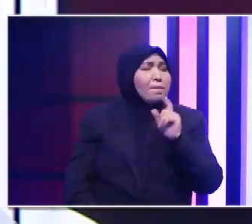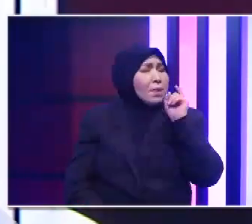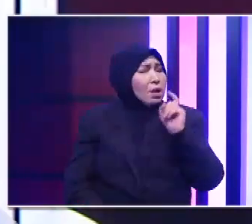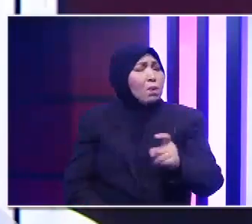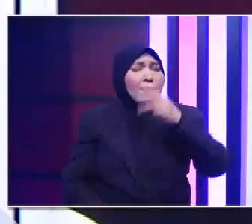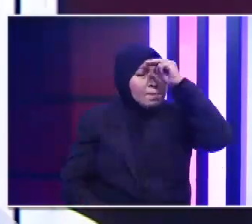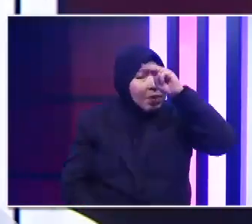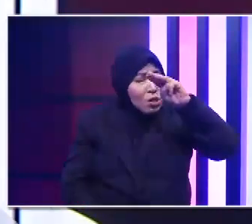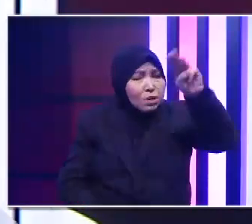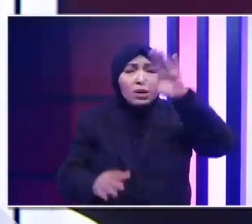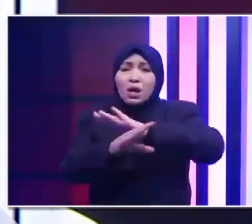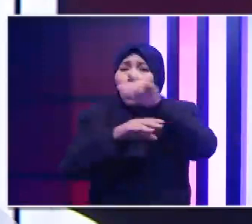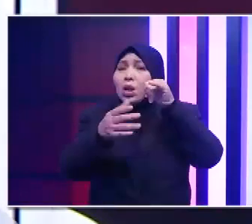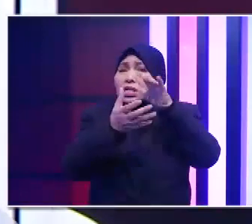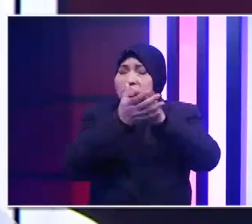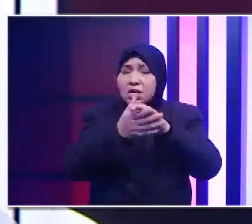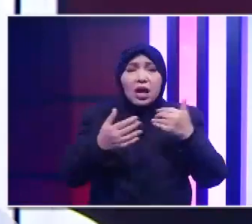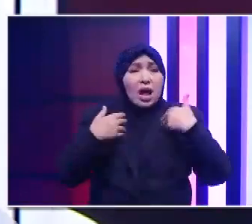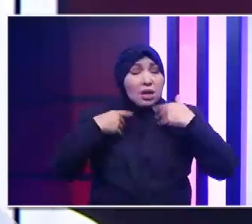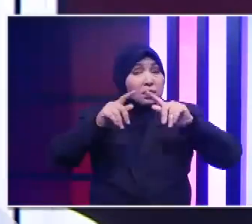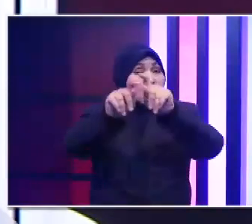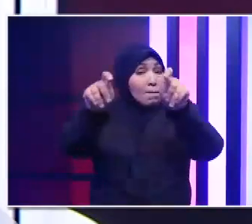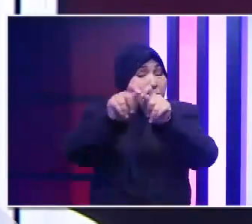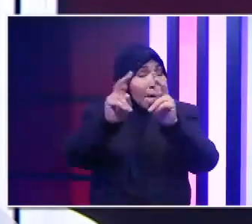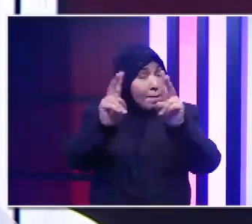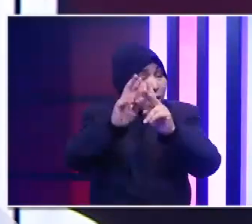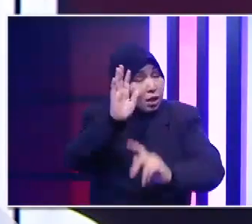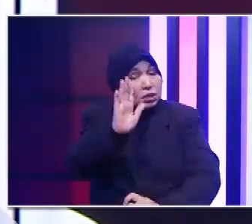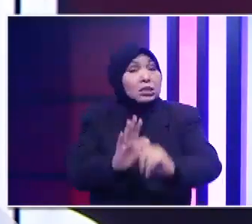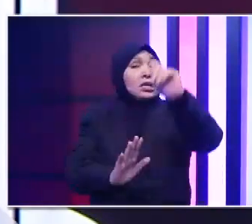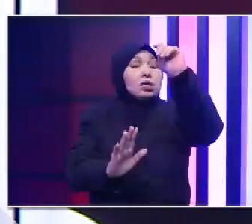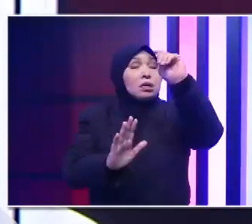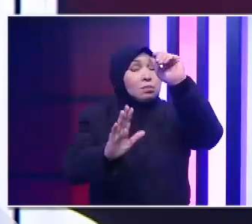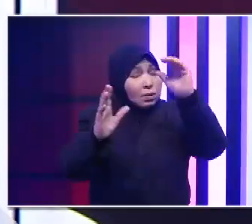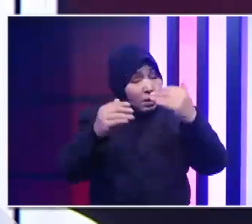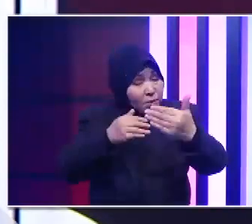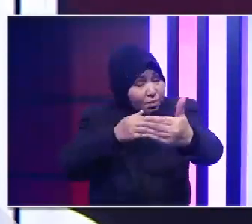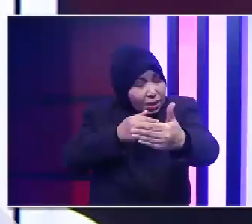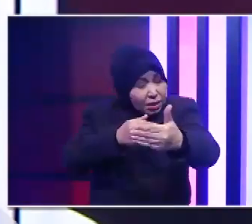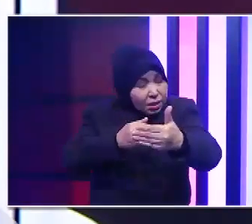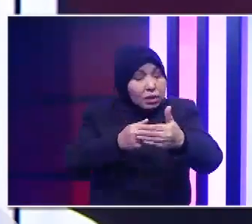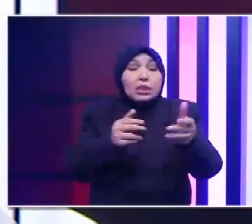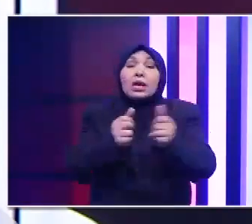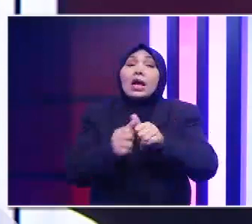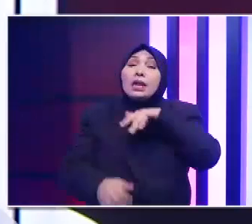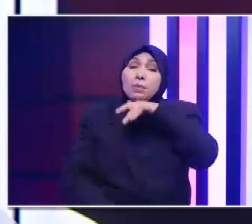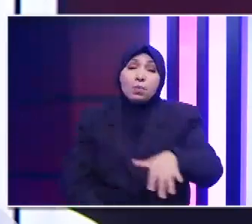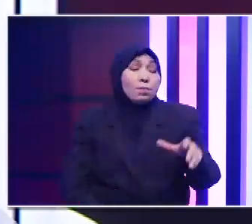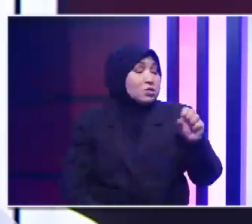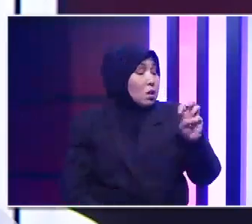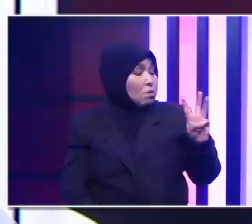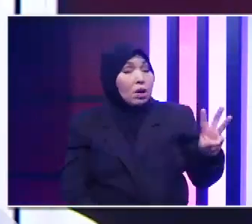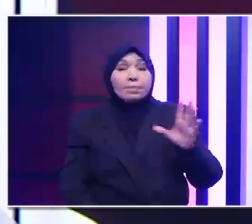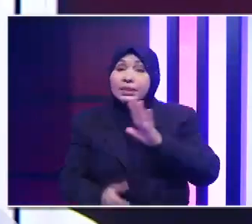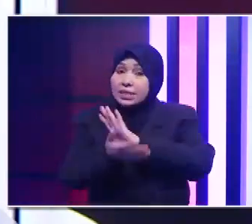memungilkan mereka karena mereka mempunyai maqam yang tinggi akrani mereka mendampingi Nabi Shallallahu Alaihi Wasallam Oke